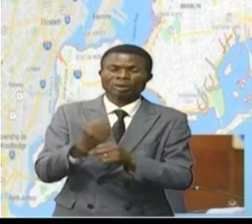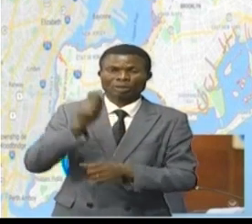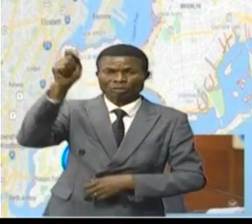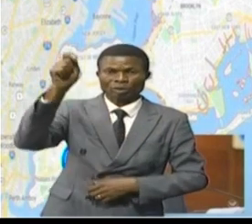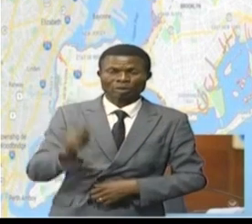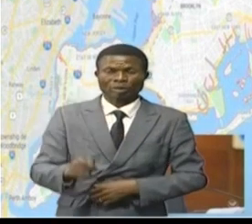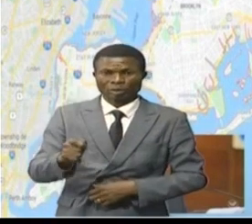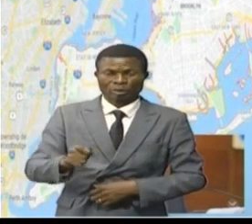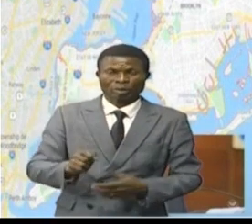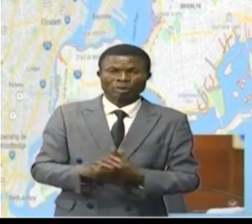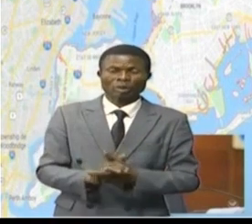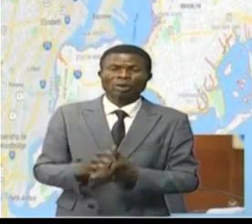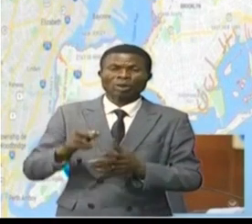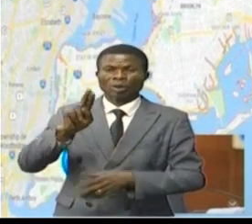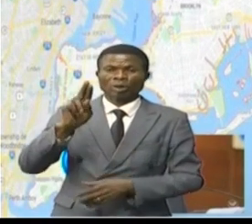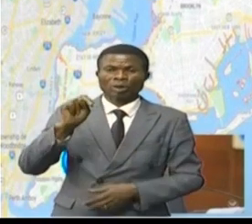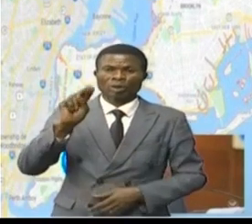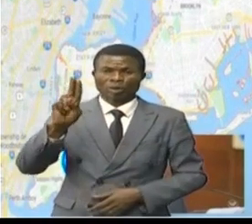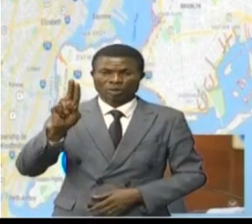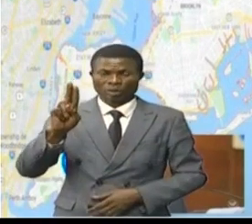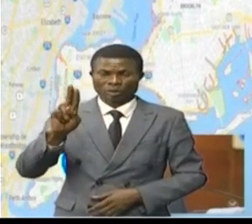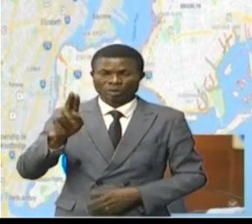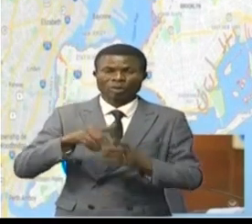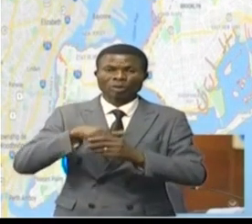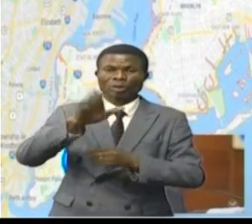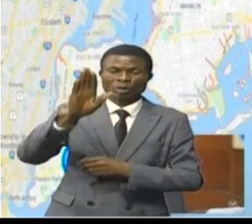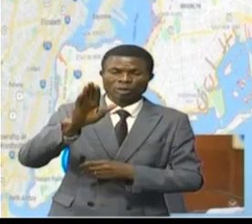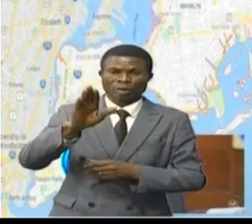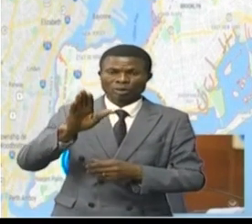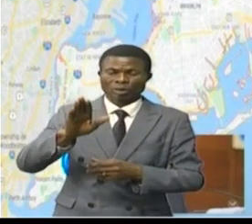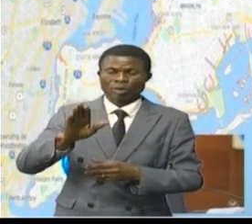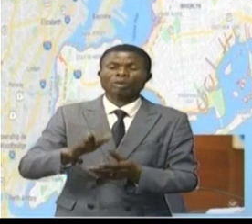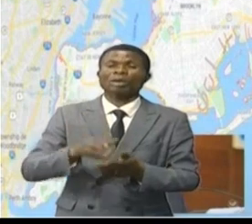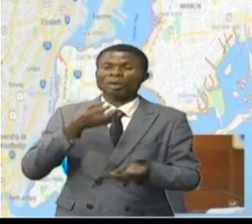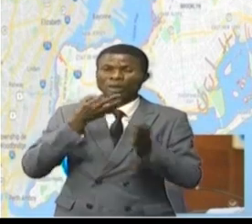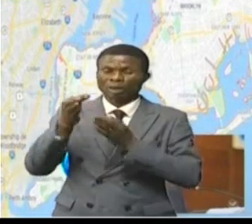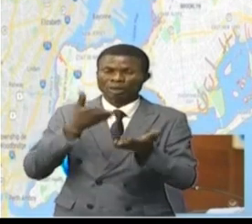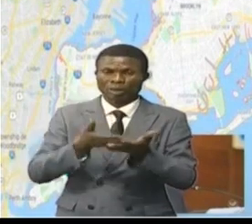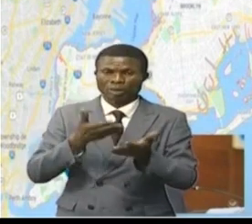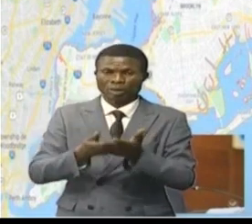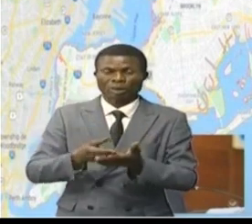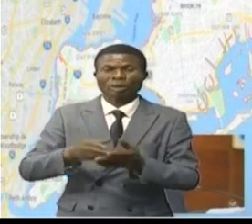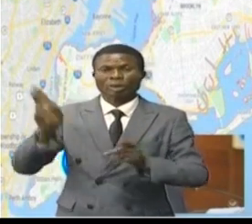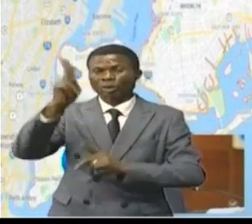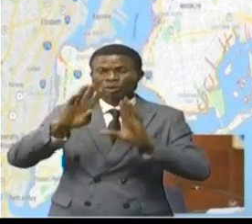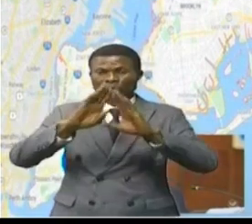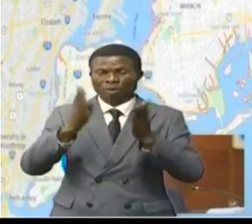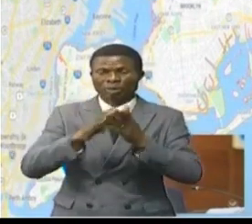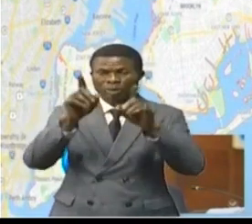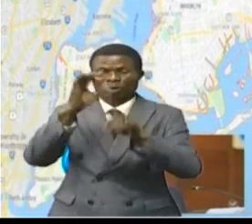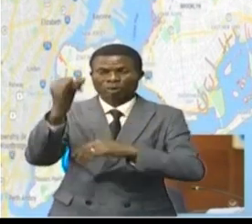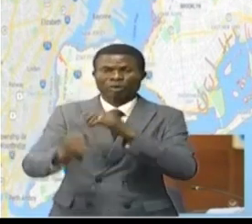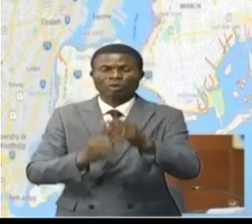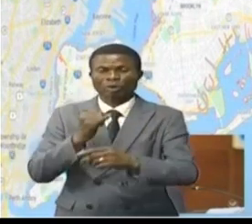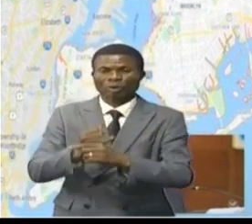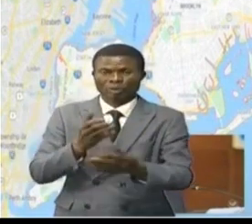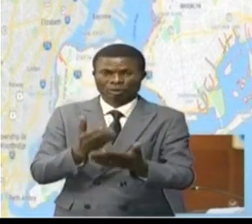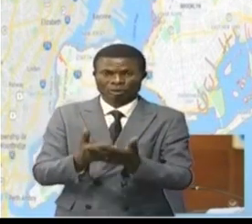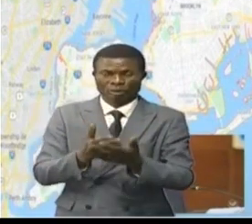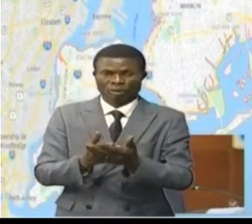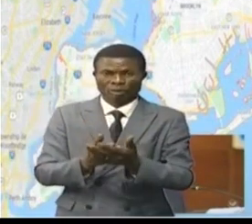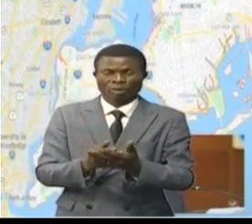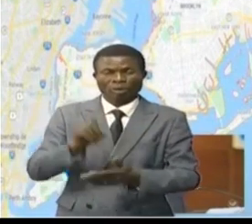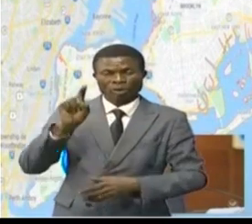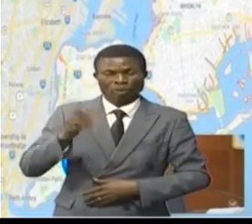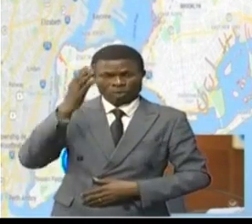casques bleus de la MONUSCO, une sortie médiatique diversement commentée au sein de l'opinion nationale et internationale. L'on croit